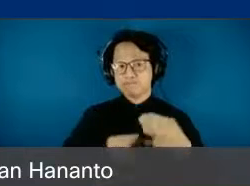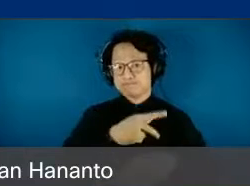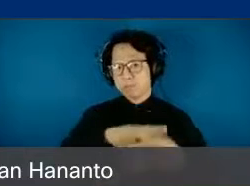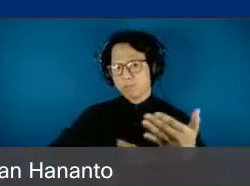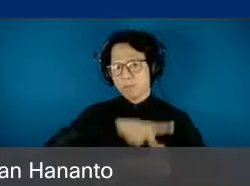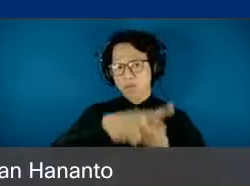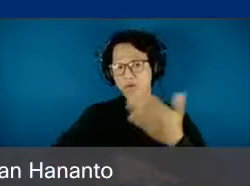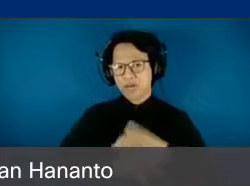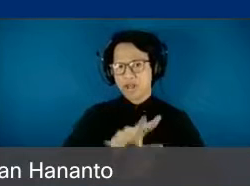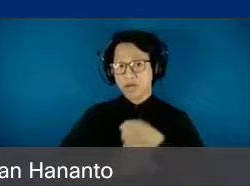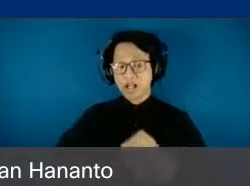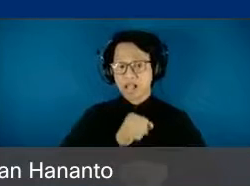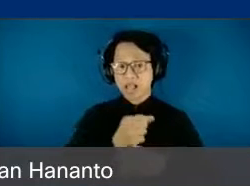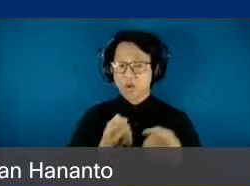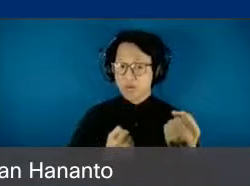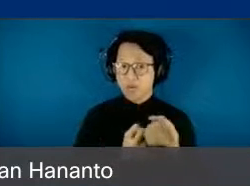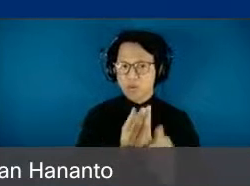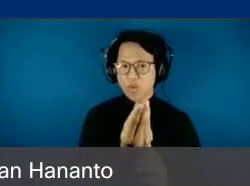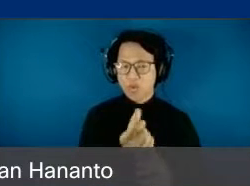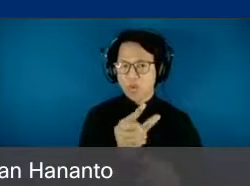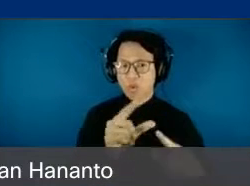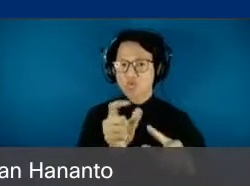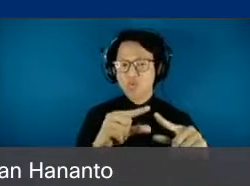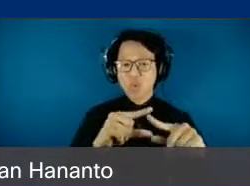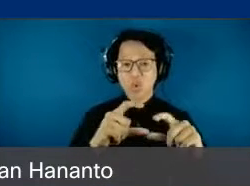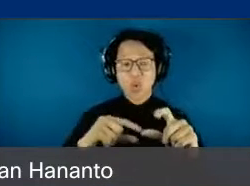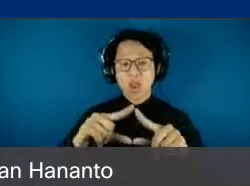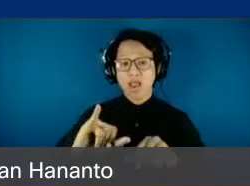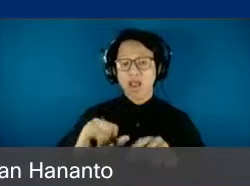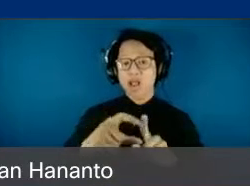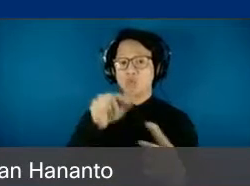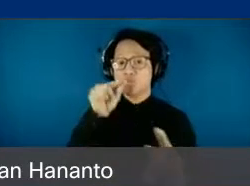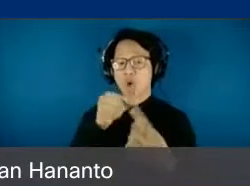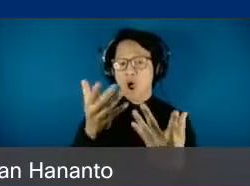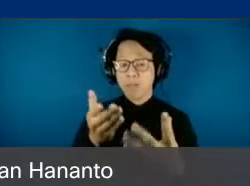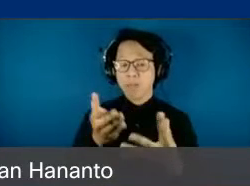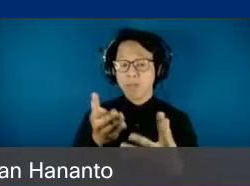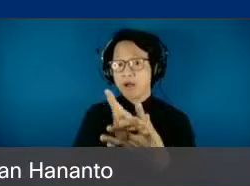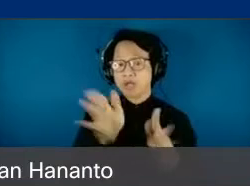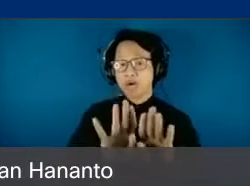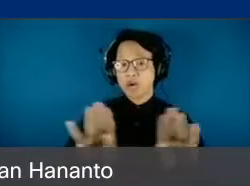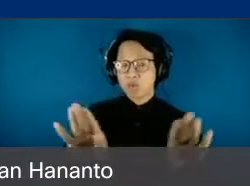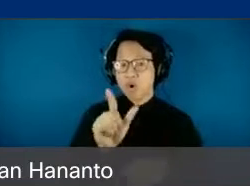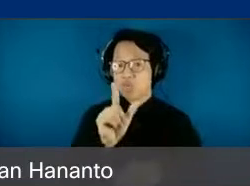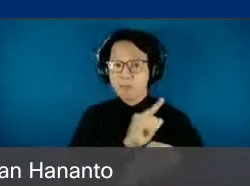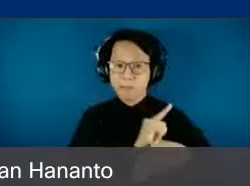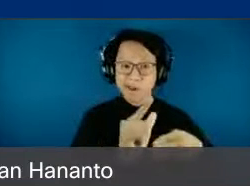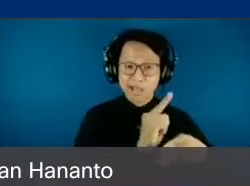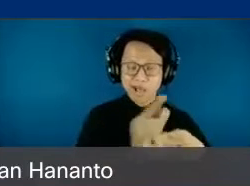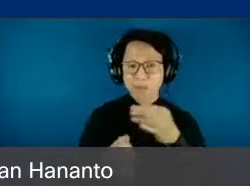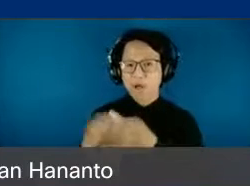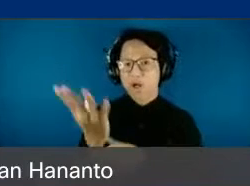oleh USAID. Tujuan utamanya adalah membuka akses untuk training, kemudian pengembangan